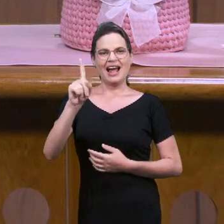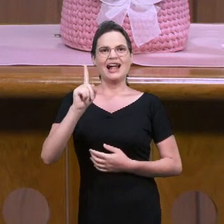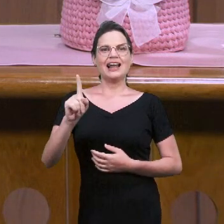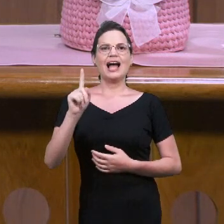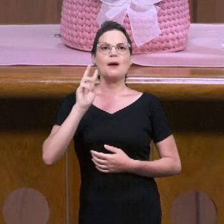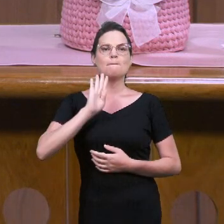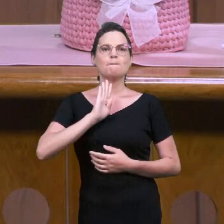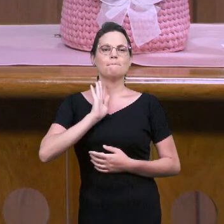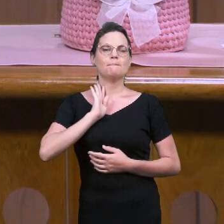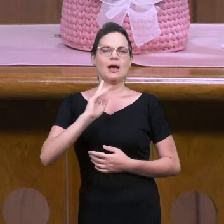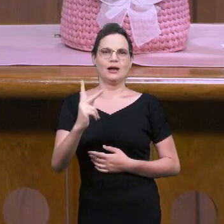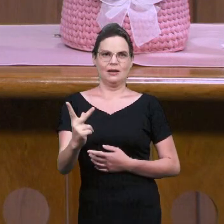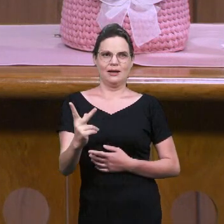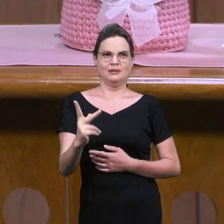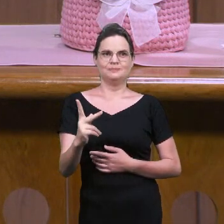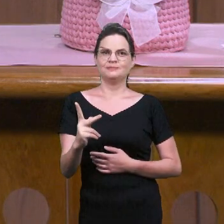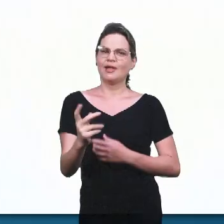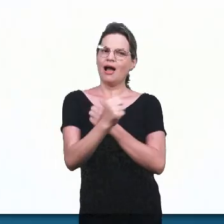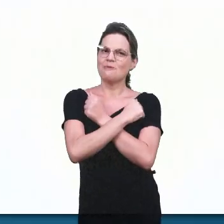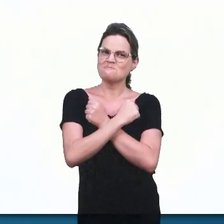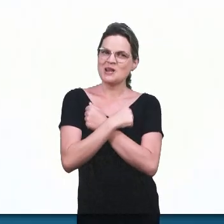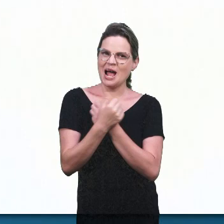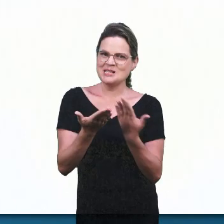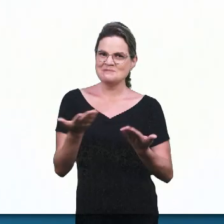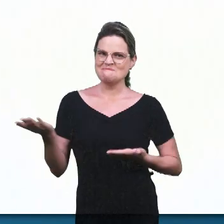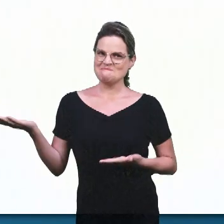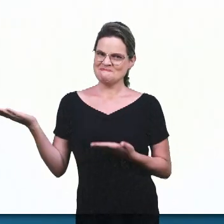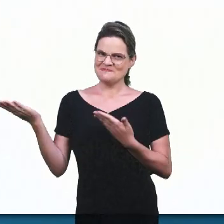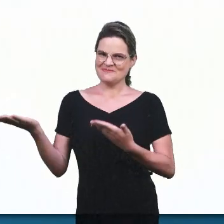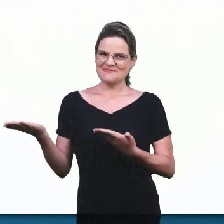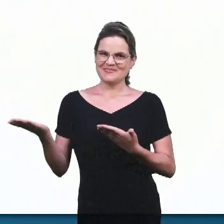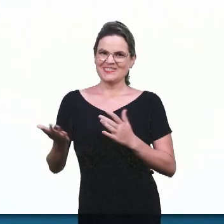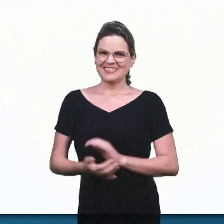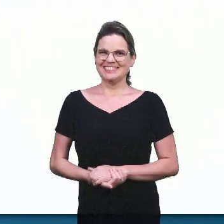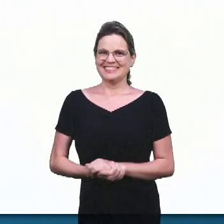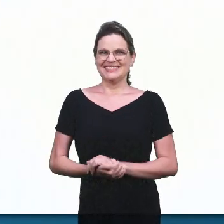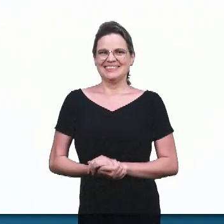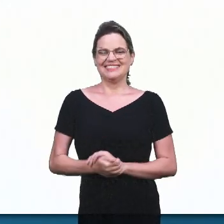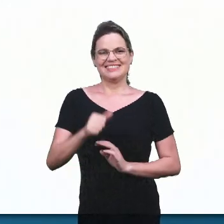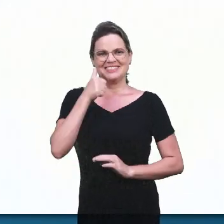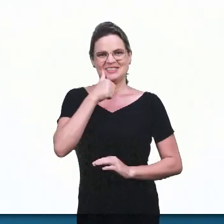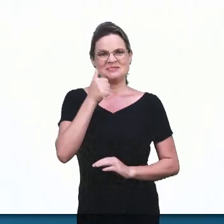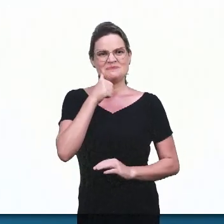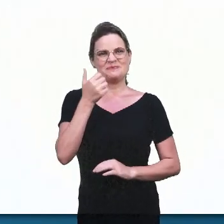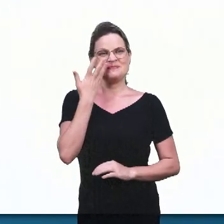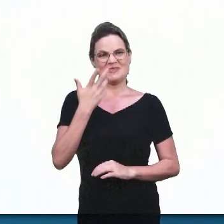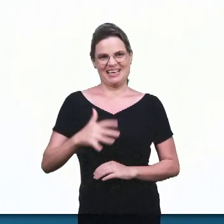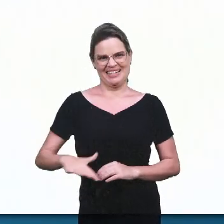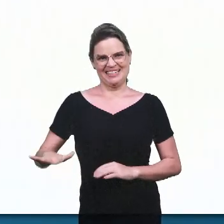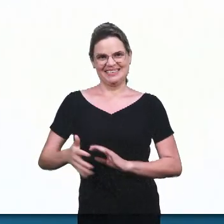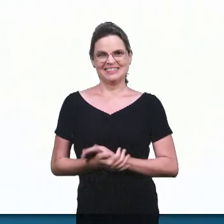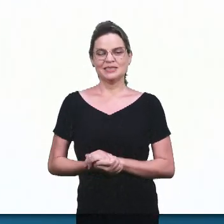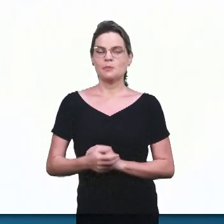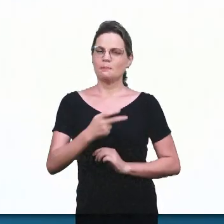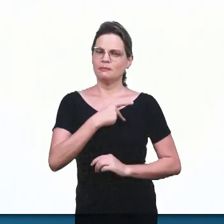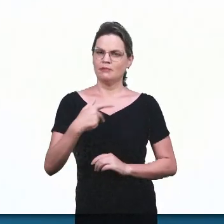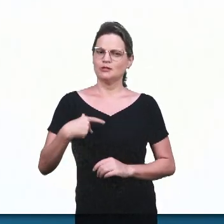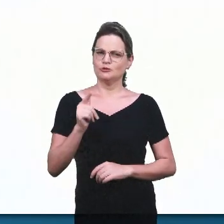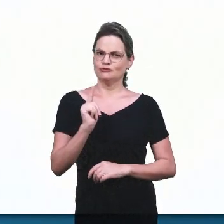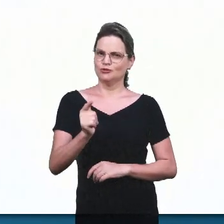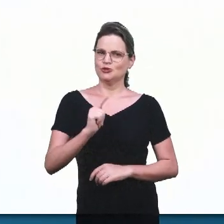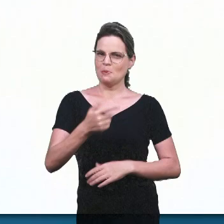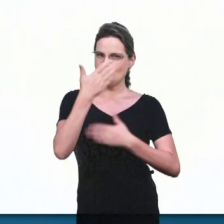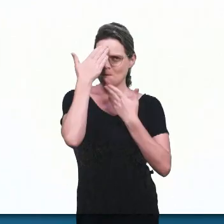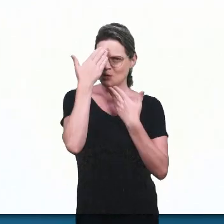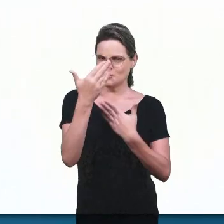Belo Horizonte, Minas Gerais. Elle a envoyé des salutations au pasteur Jodeti. Voici la photo de la sœur Sophia